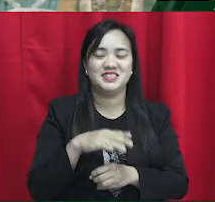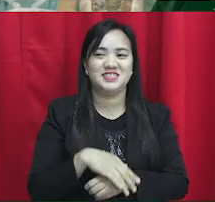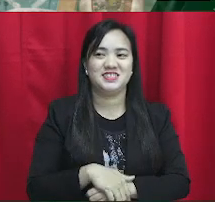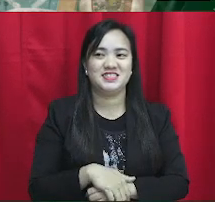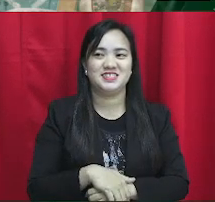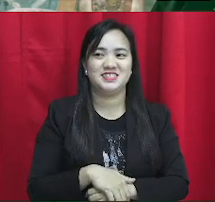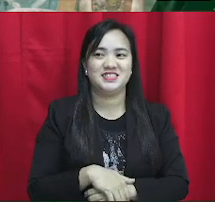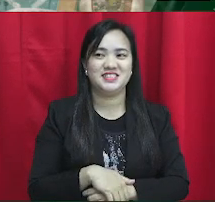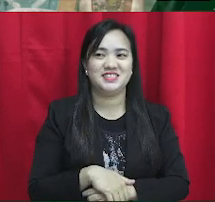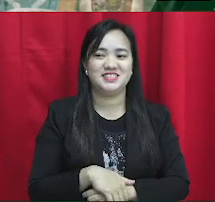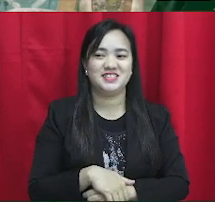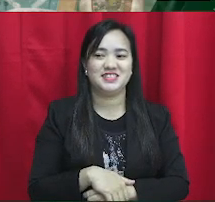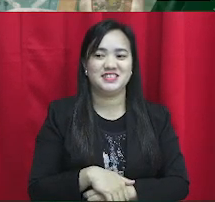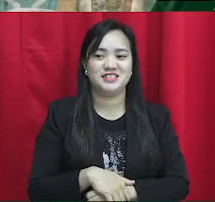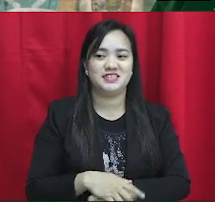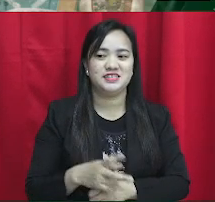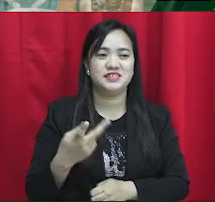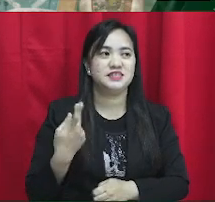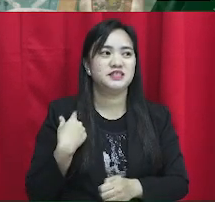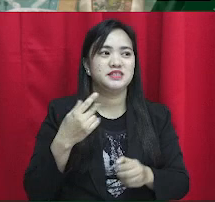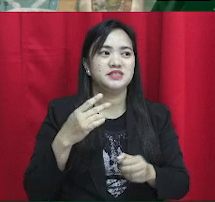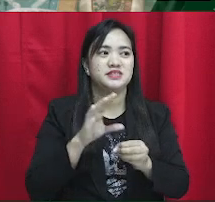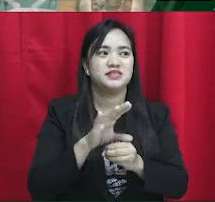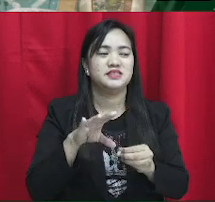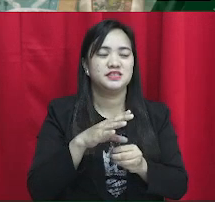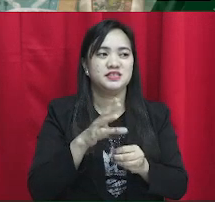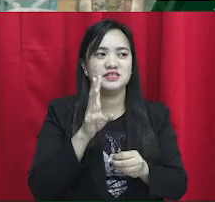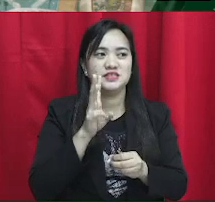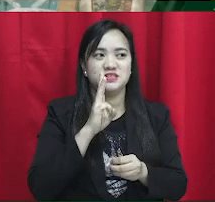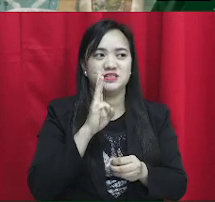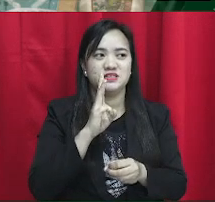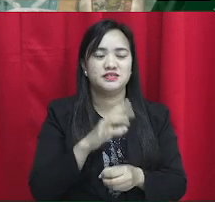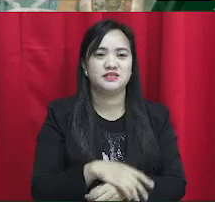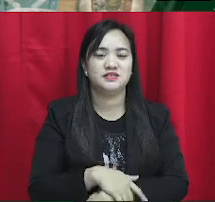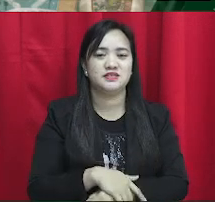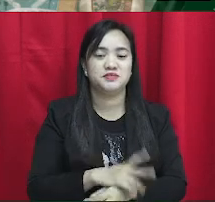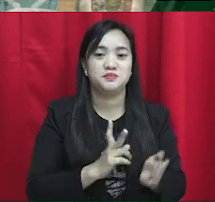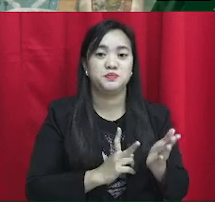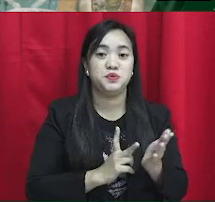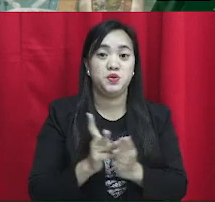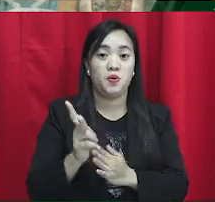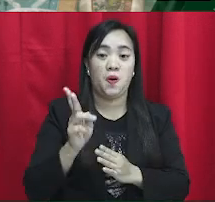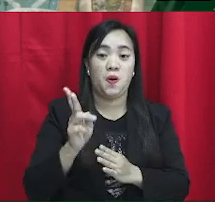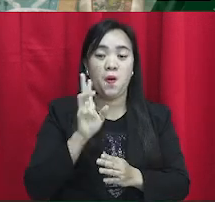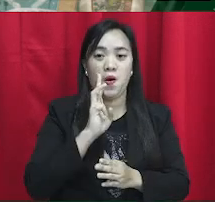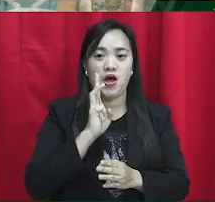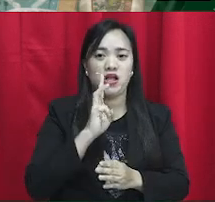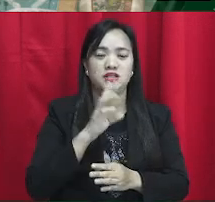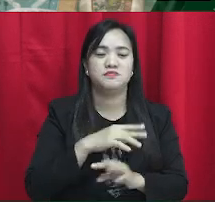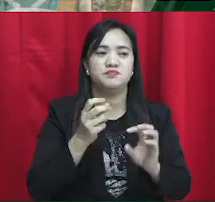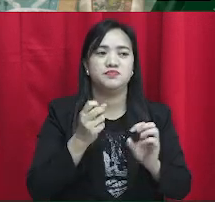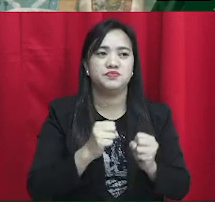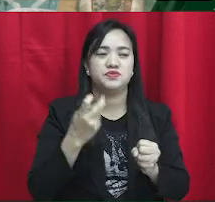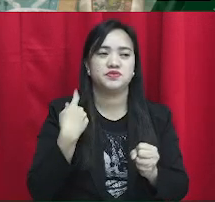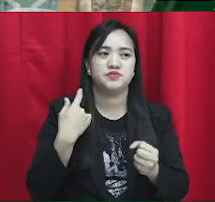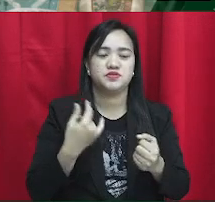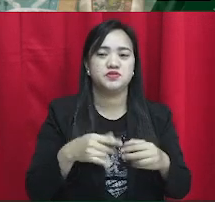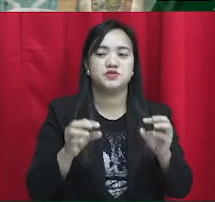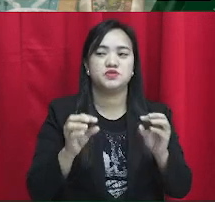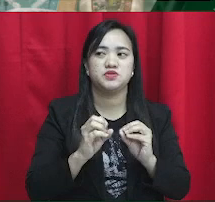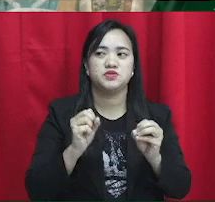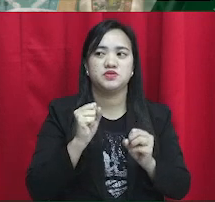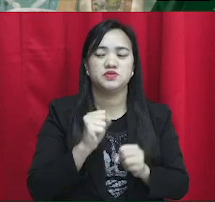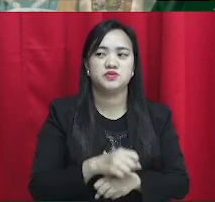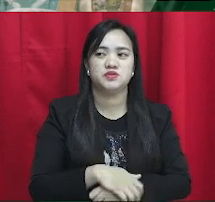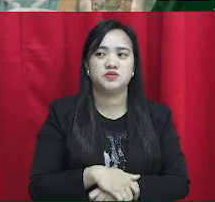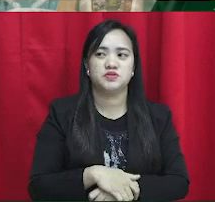tubig lang ako, sir. Kitang-kita. Tubig na lang daw sila tsaka kape. Pure water tsaka kape lang sila. So wala talaga silang sweets. Hindi natin natanong